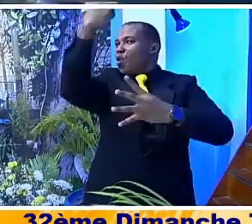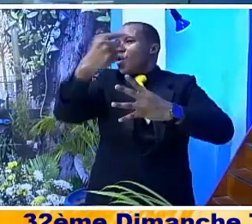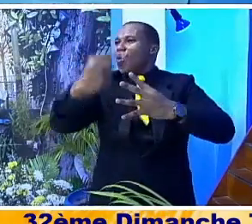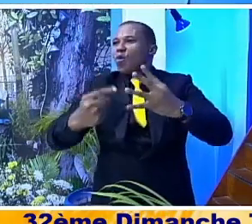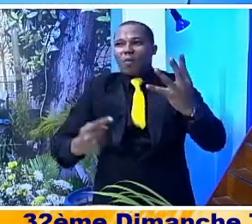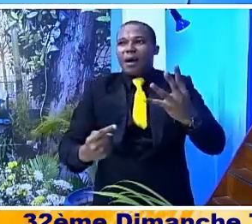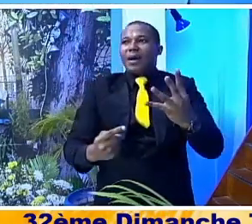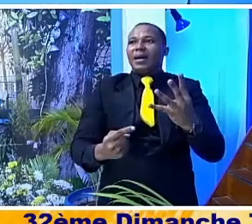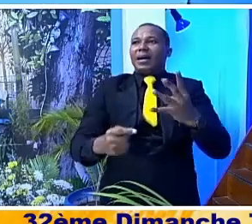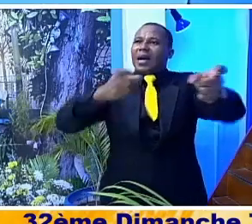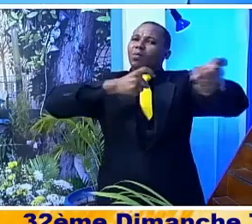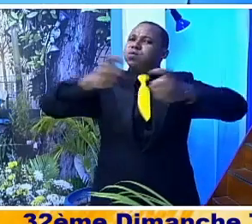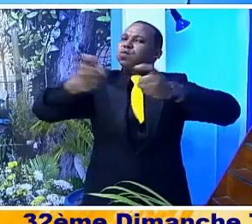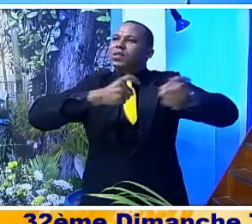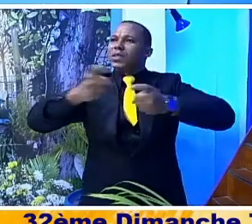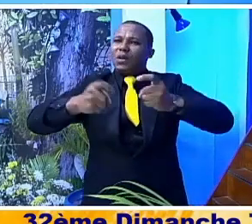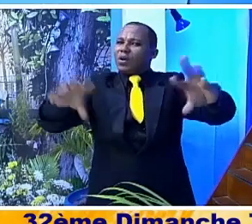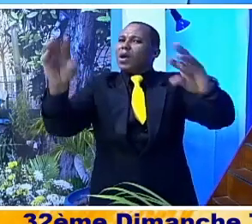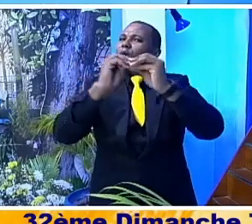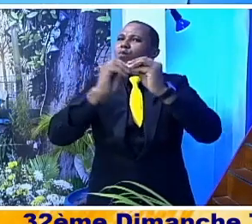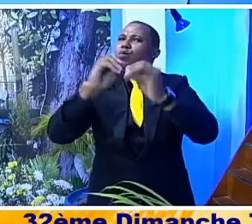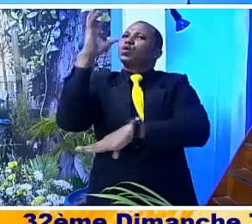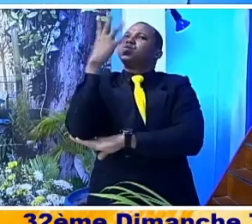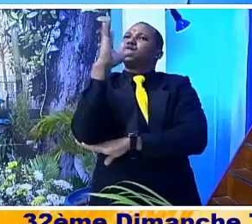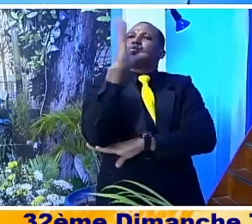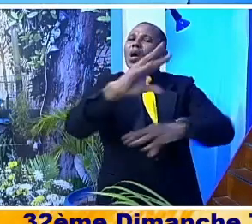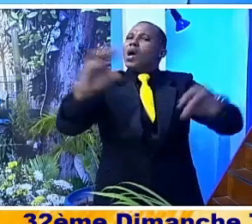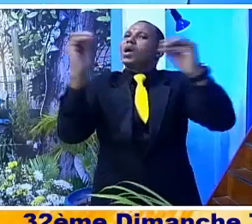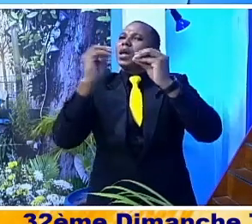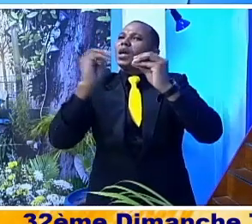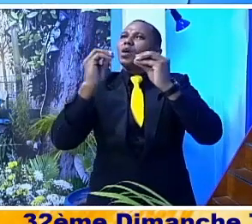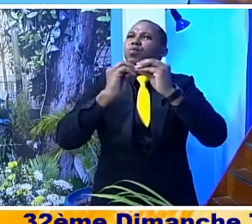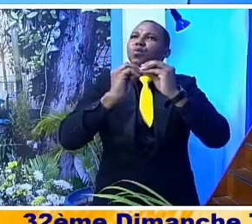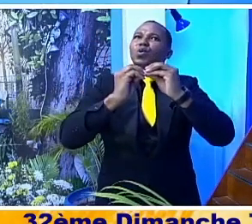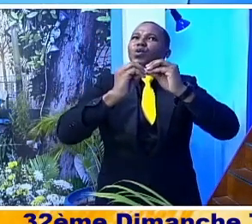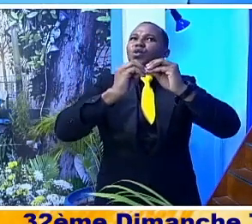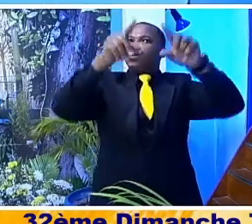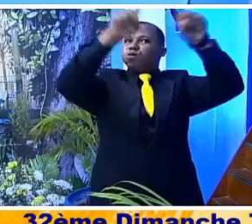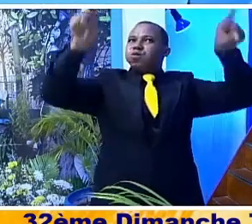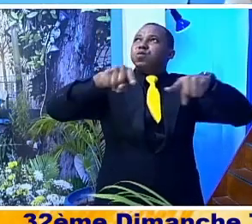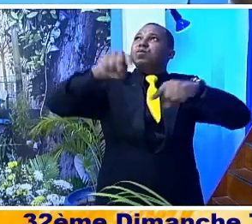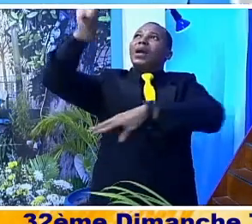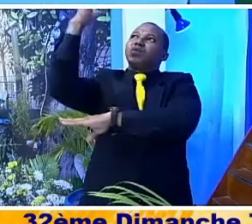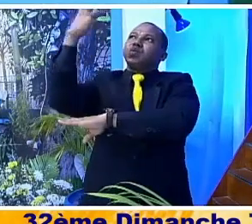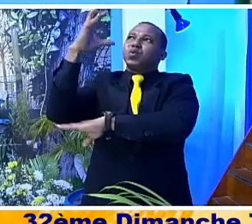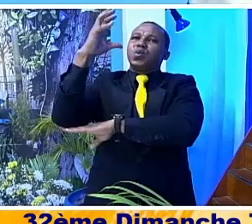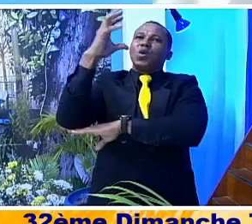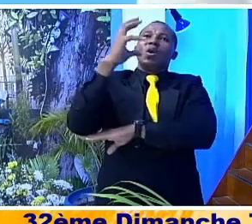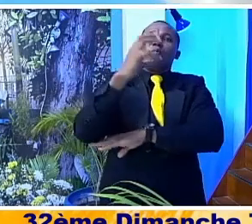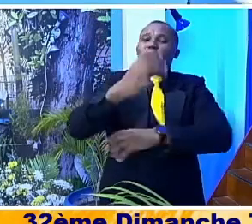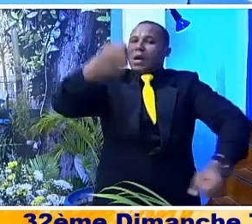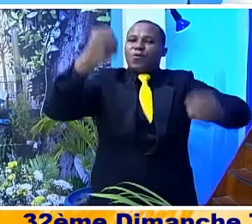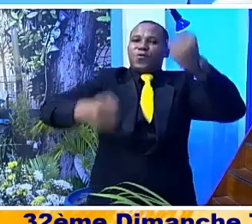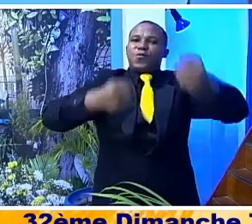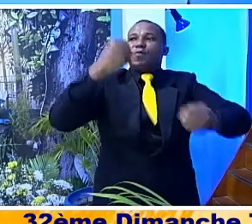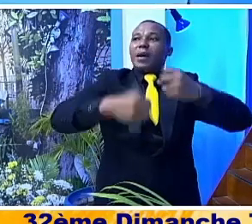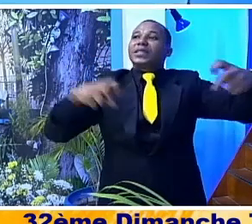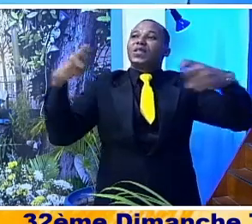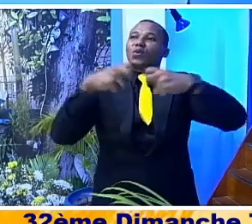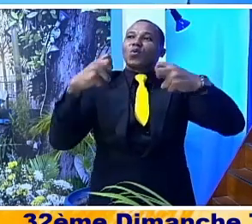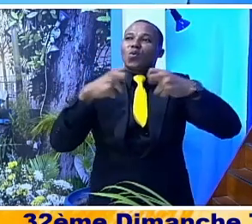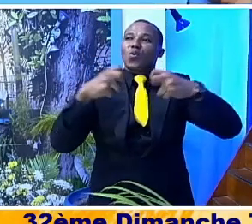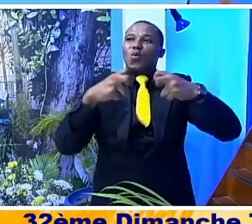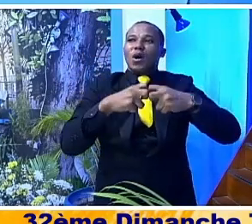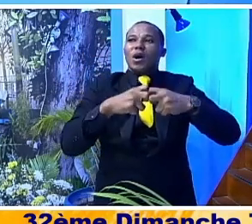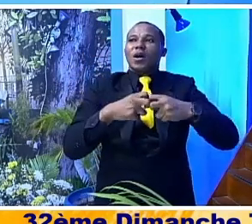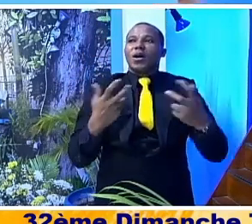Gros bagaille pour gagner plus pied-bois, pour mettre plus panneaux solaires, pour que diminue le carbone, pour gagner machine électrique, pour machine électrique.